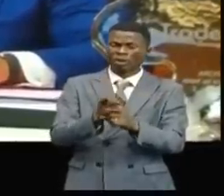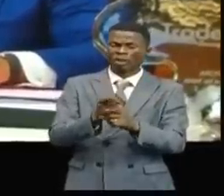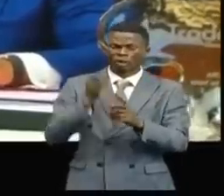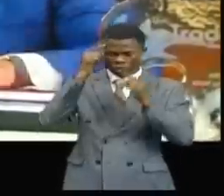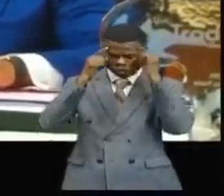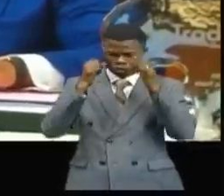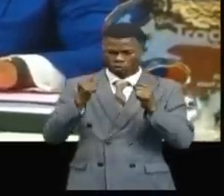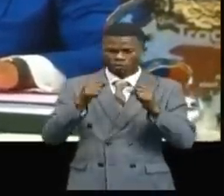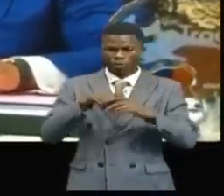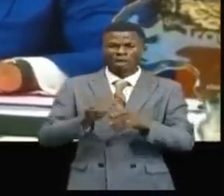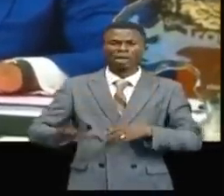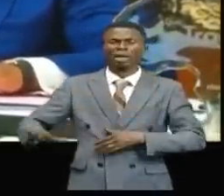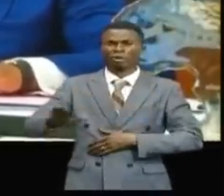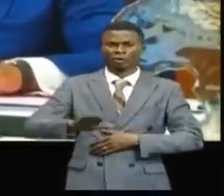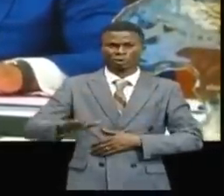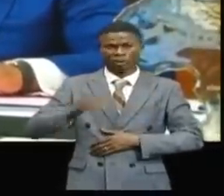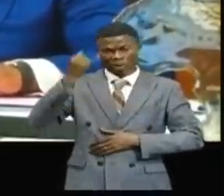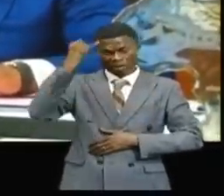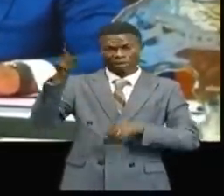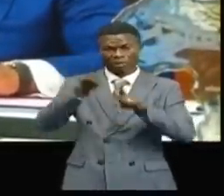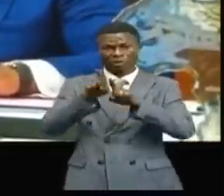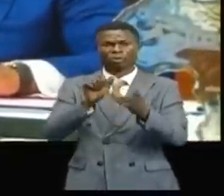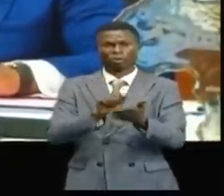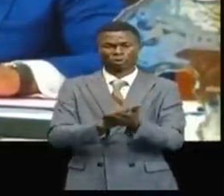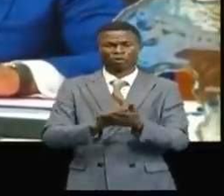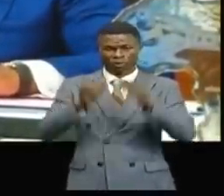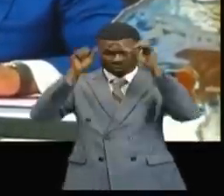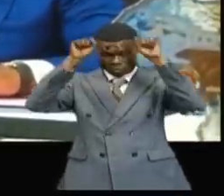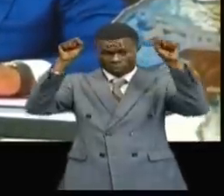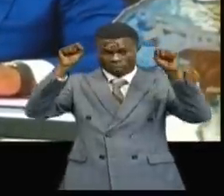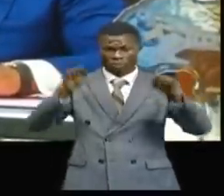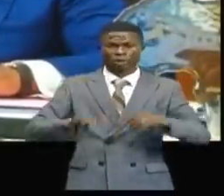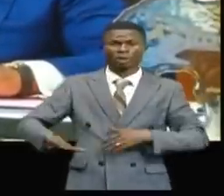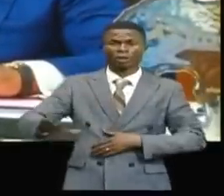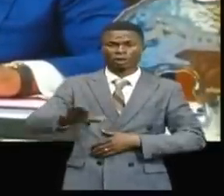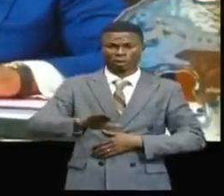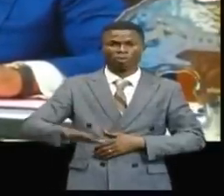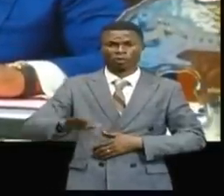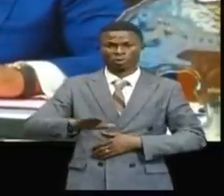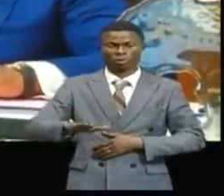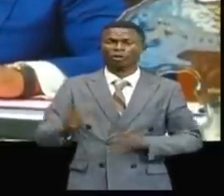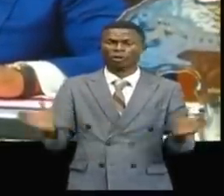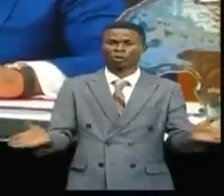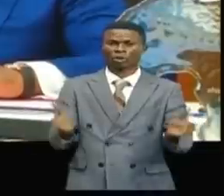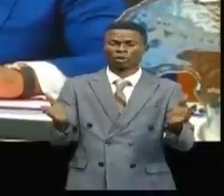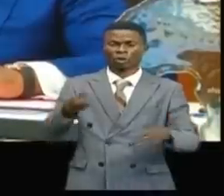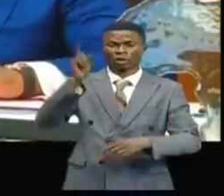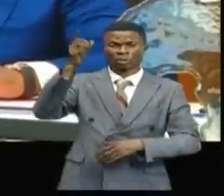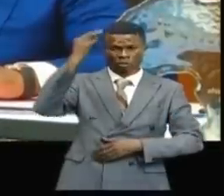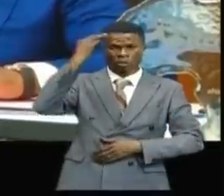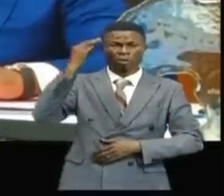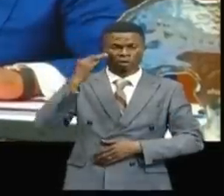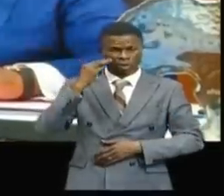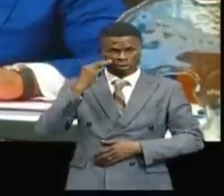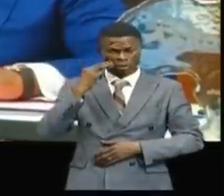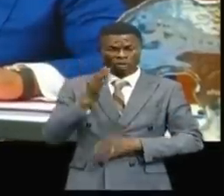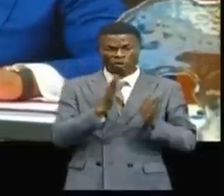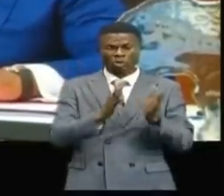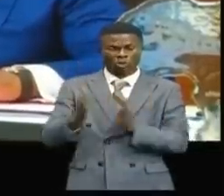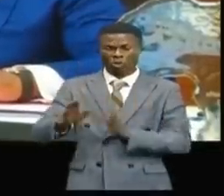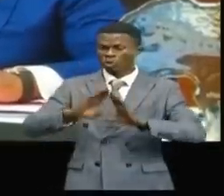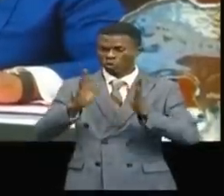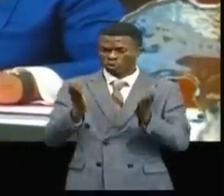inquiétudes nationales. Dans les mêmes sens, le président de la République a encouragé le Premier ministre à prendre toutes les